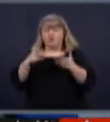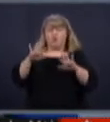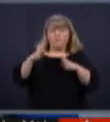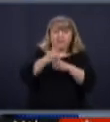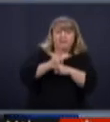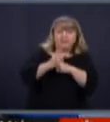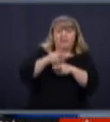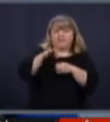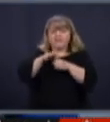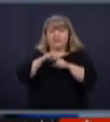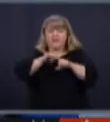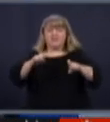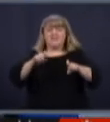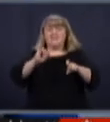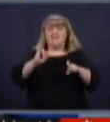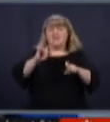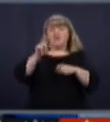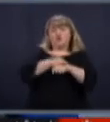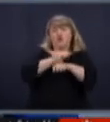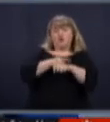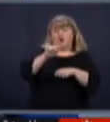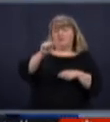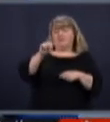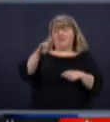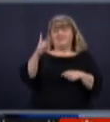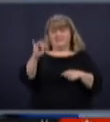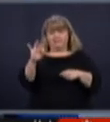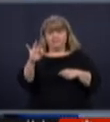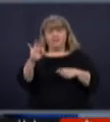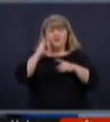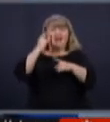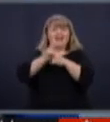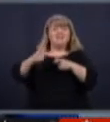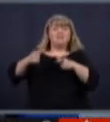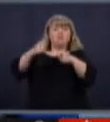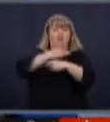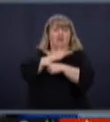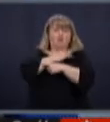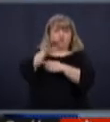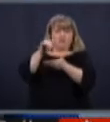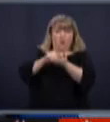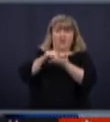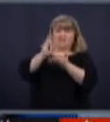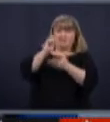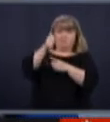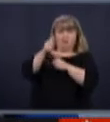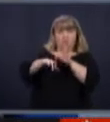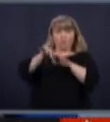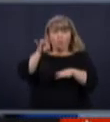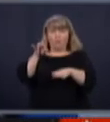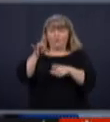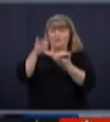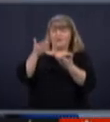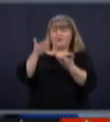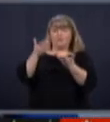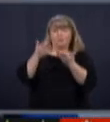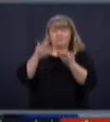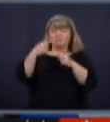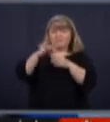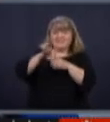de l'Institut de cardiologie de Montréal amène les résultats qui sont escomptés, bien là, on va avoir des bonnes nouvelles. Comme de